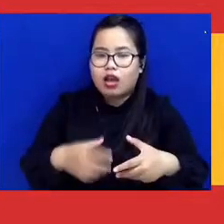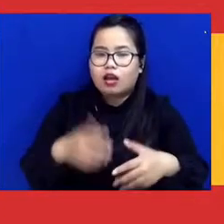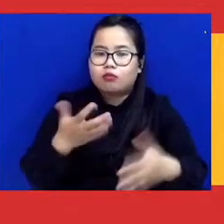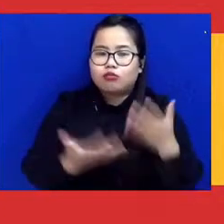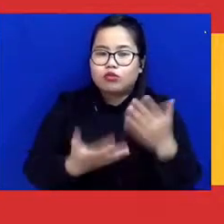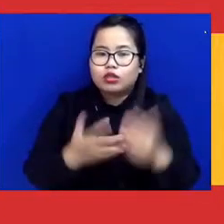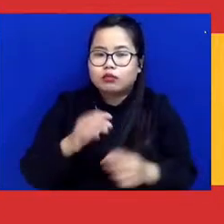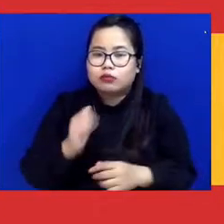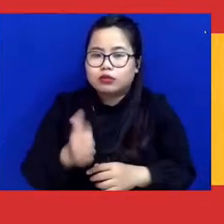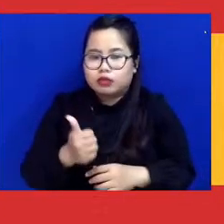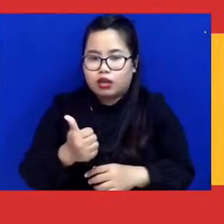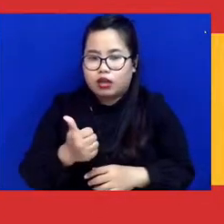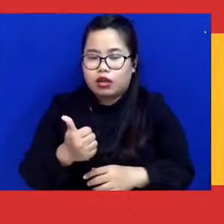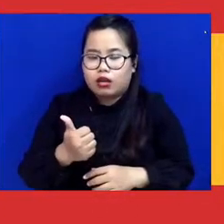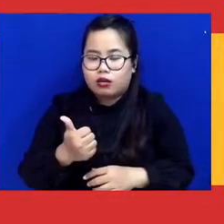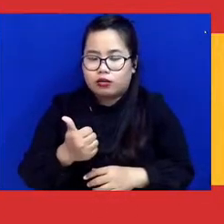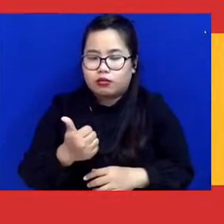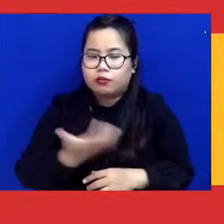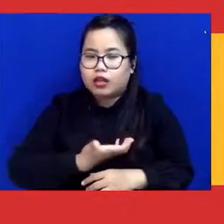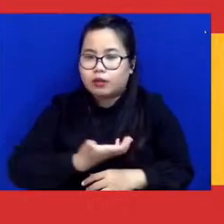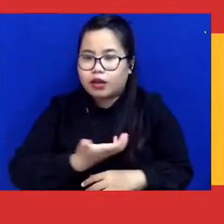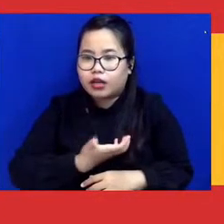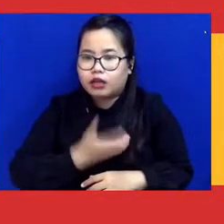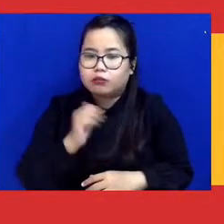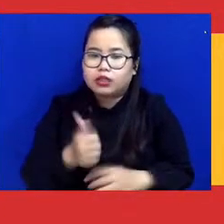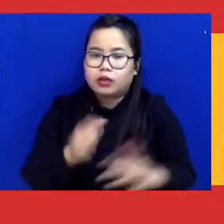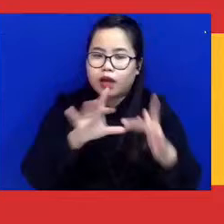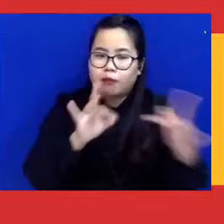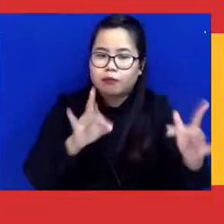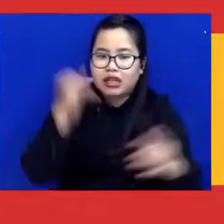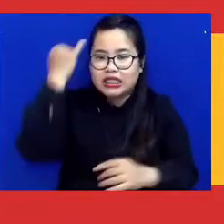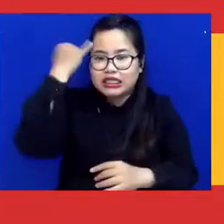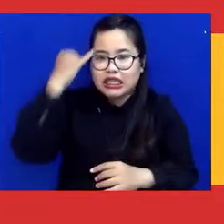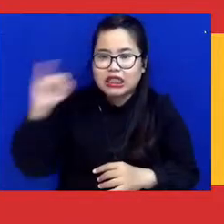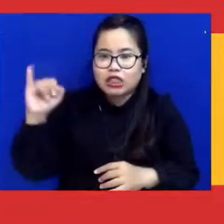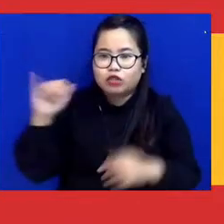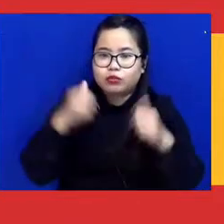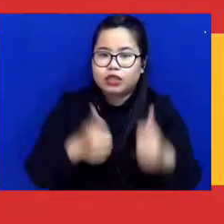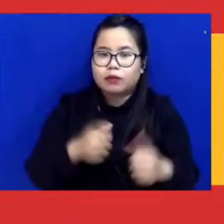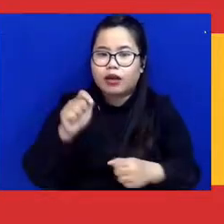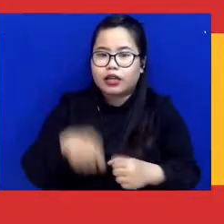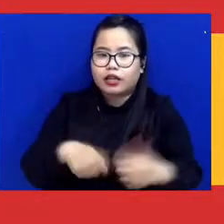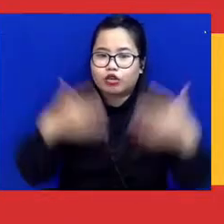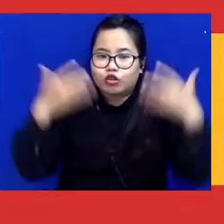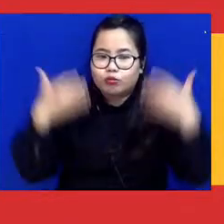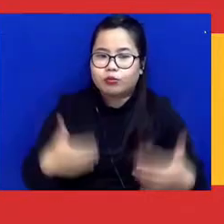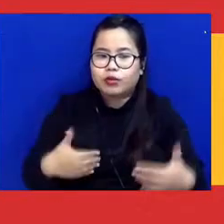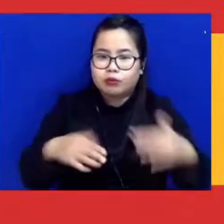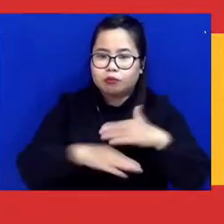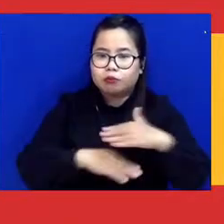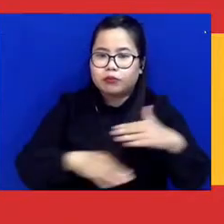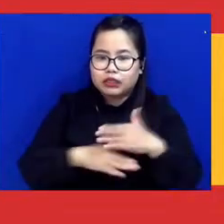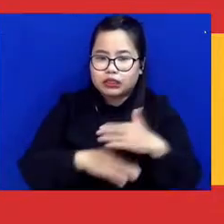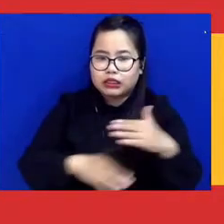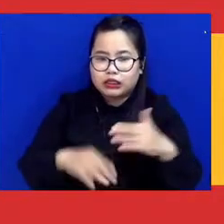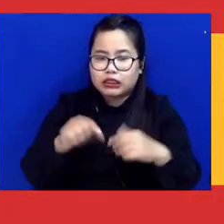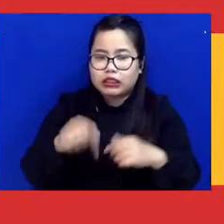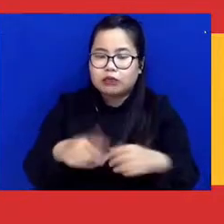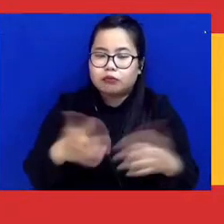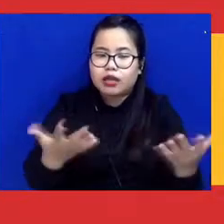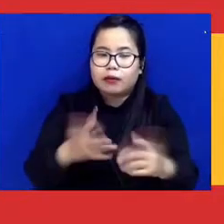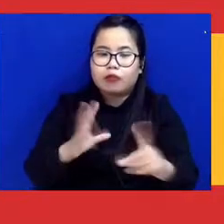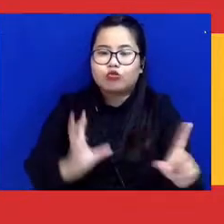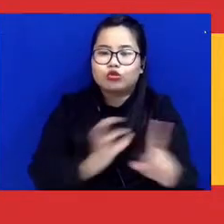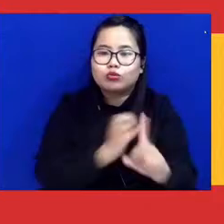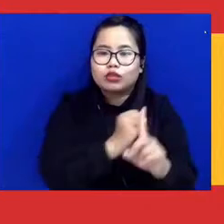berkeinginan untuk mengambil inisiatif menggunakan human rights based approach ini untuk mewujudkan